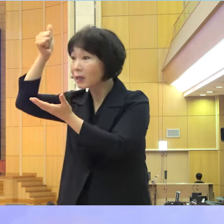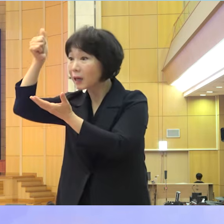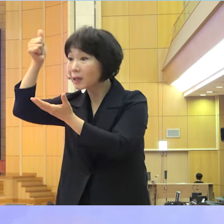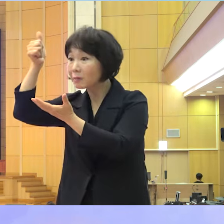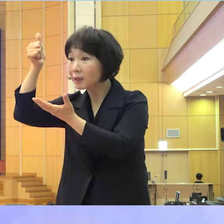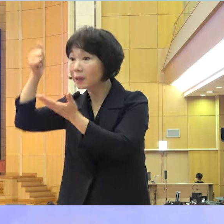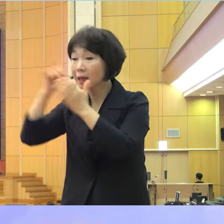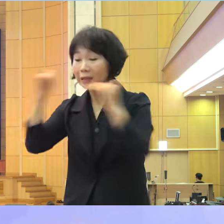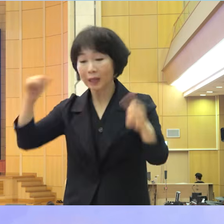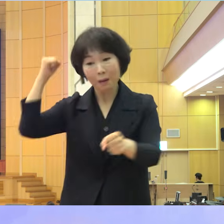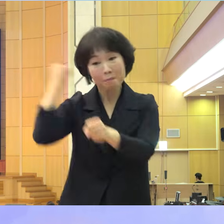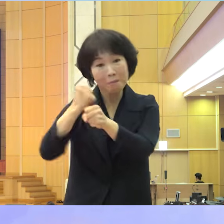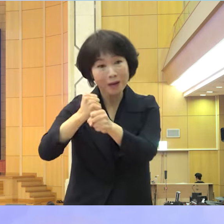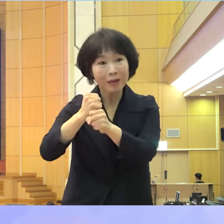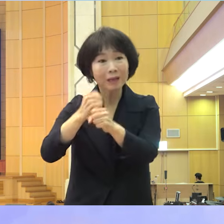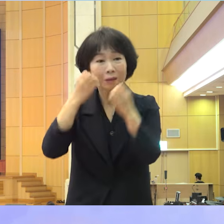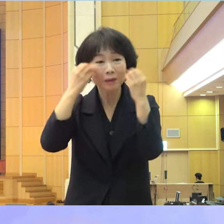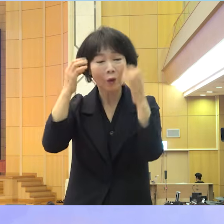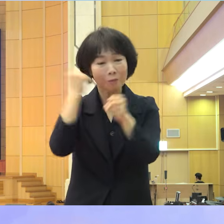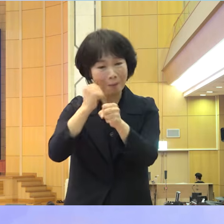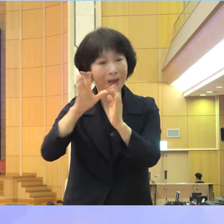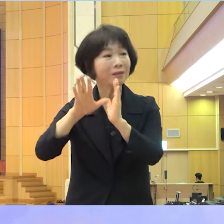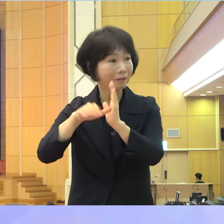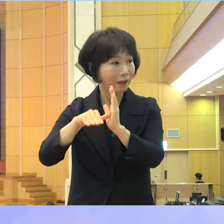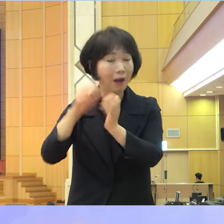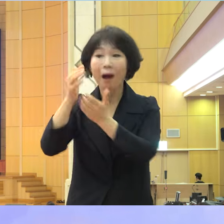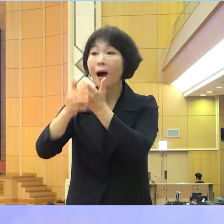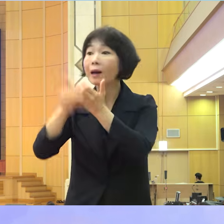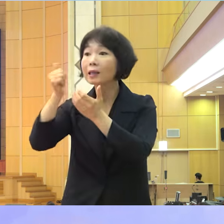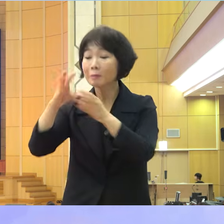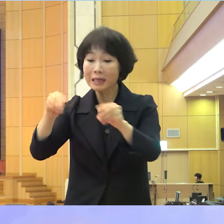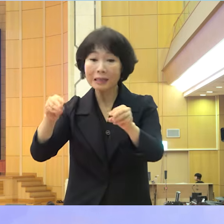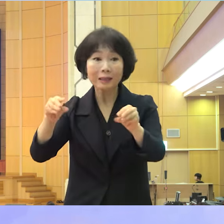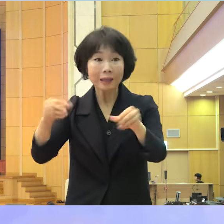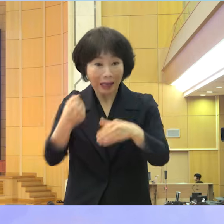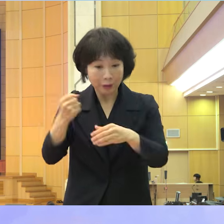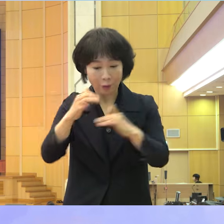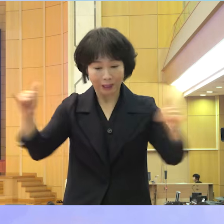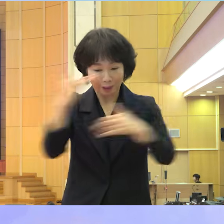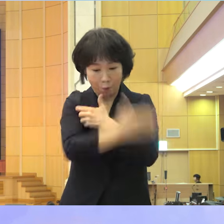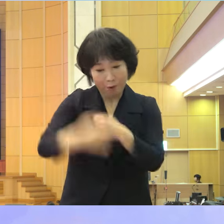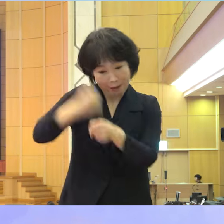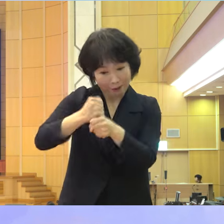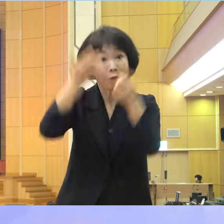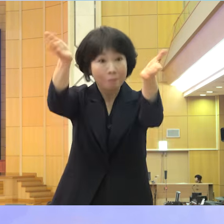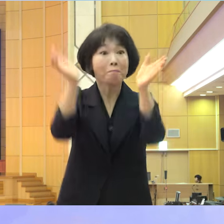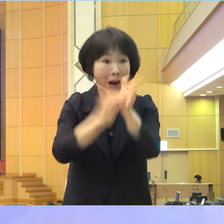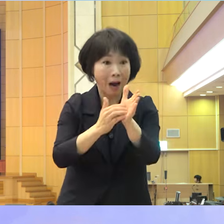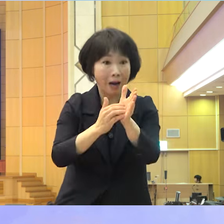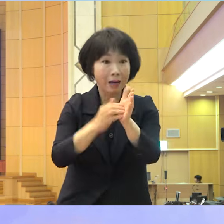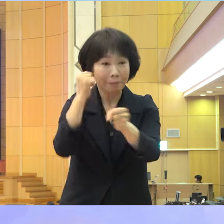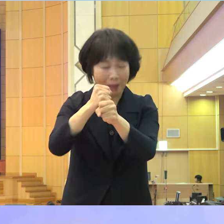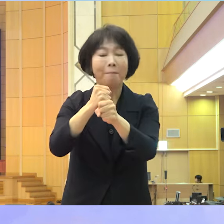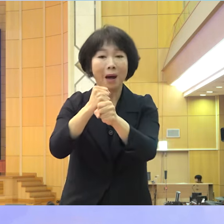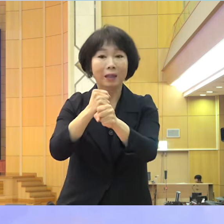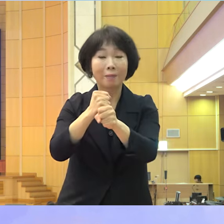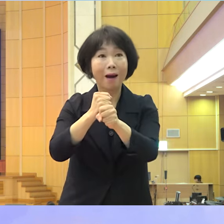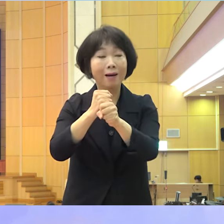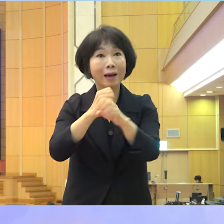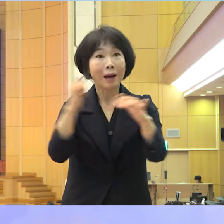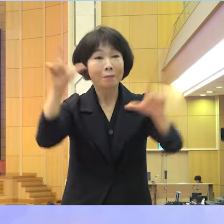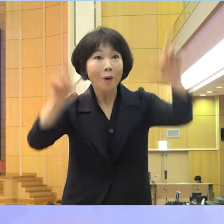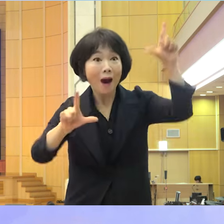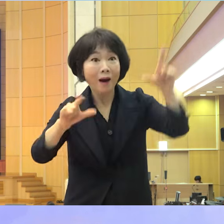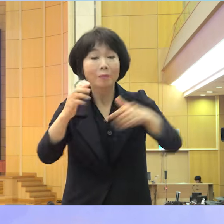지었을 때 창세기 2장 7절에 보니까 흙으로 사람을 만들었어요. 그리고 코에다가 생기를